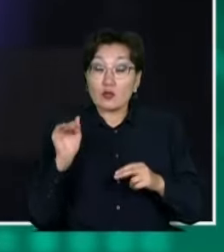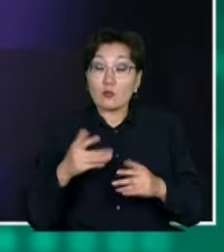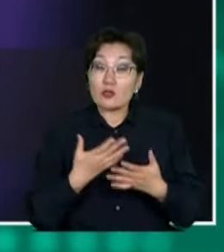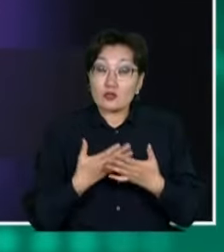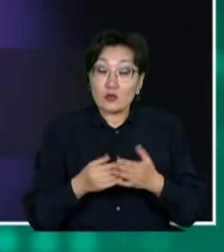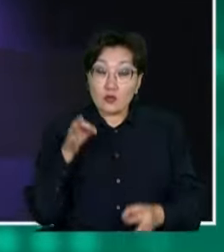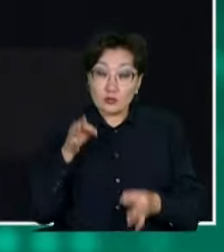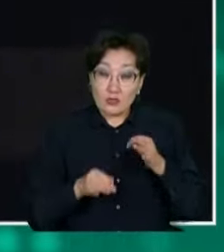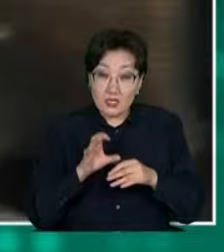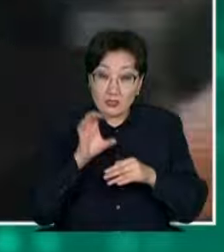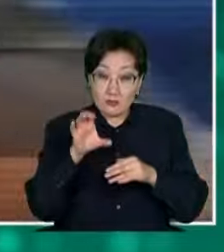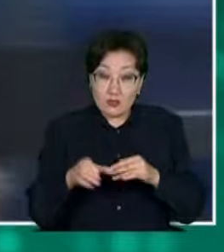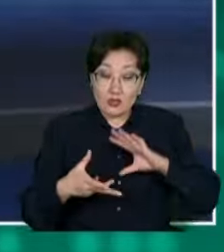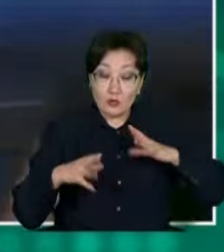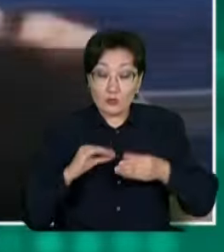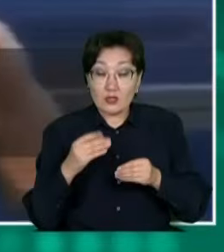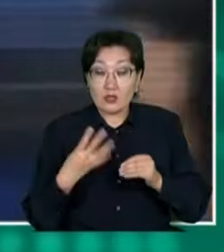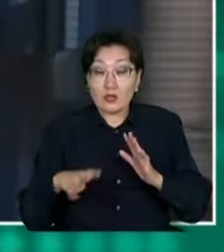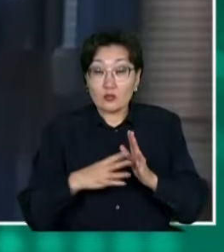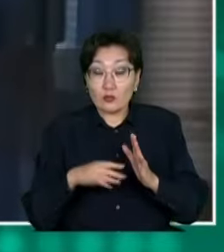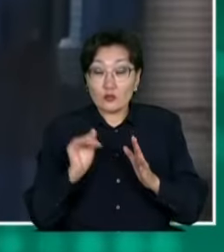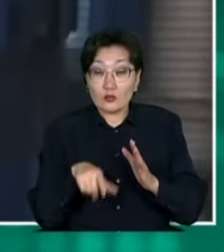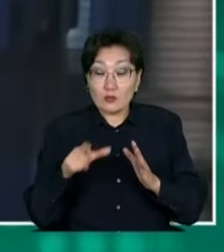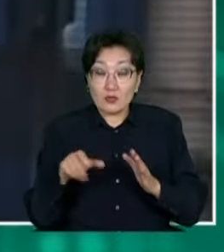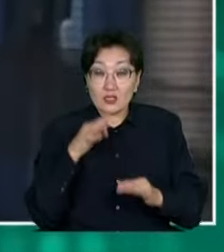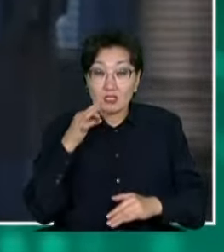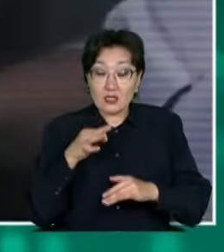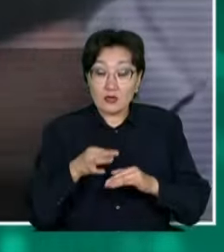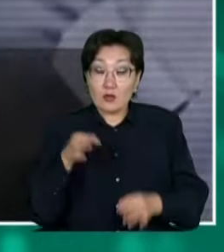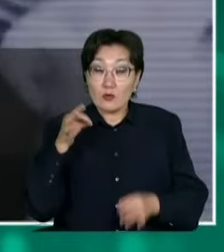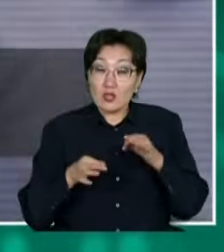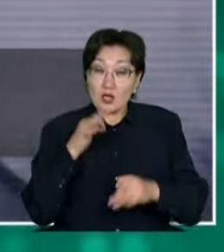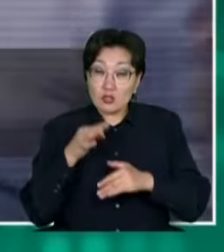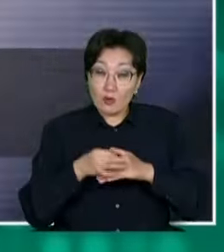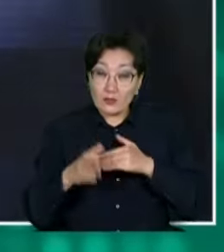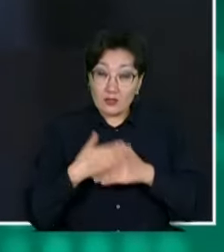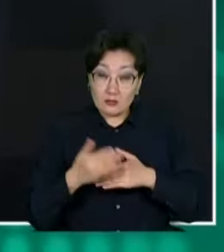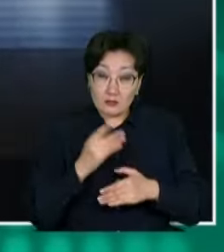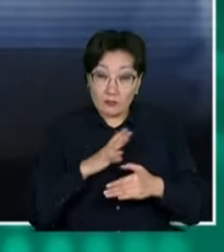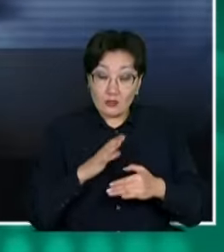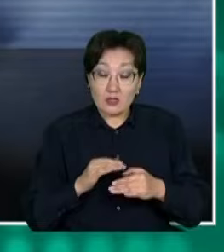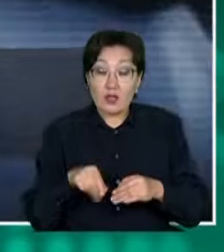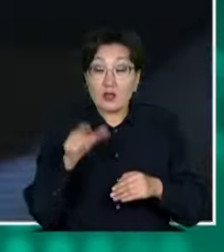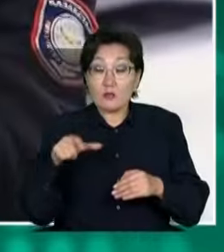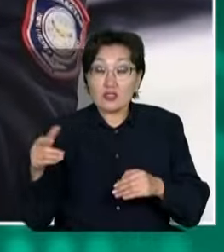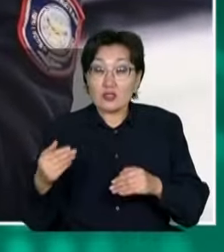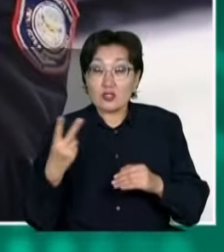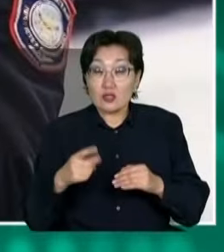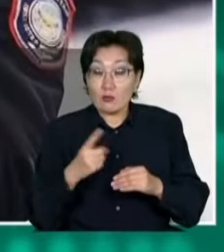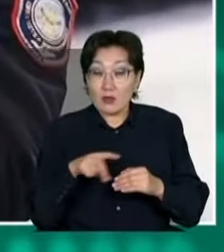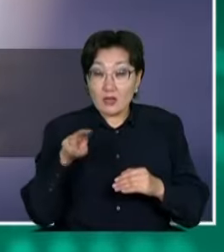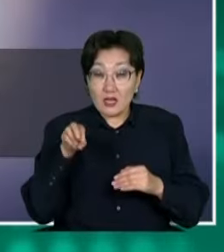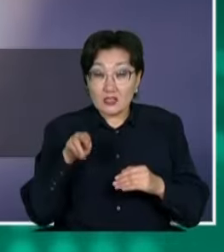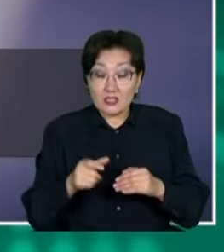жуығы сотқа жіберілді. Барлығы 49 мың адам қылмыстық жауапкершілікке тартылыпты. Сонымен қатар жәбірленушілерге 21